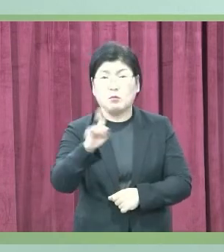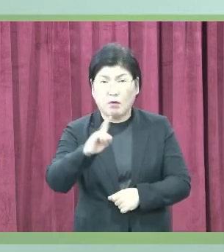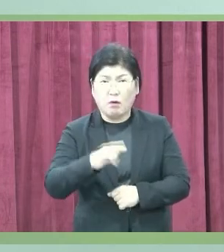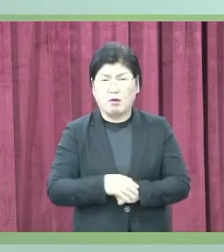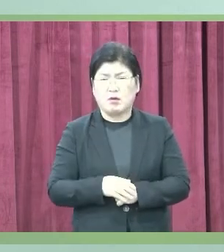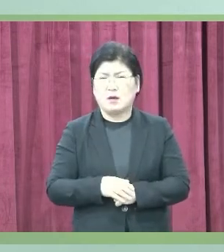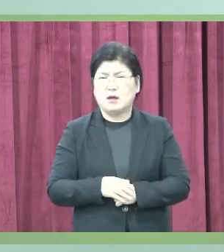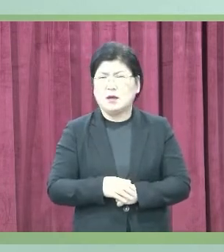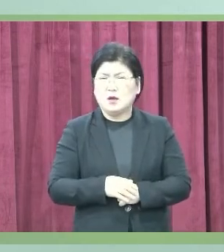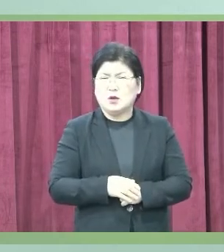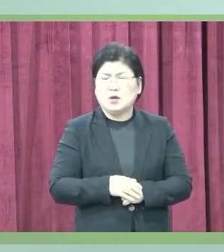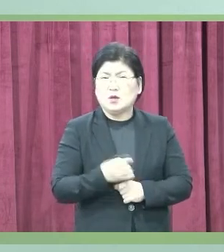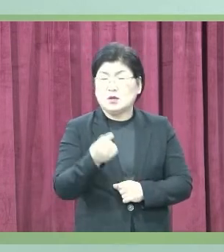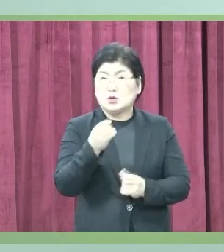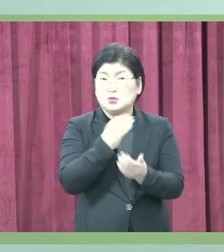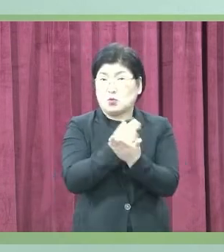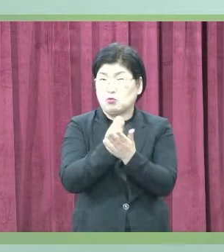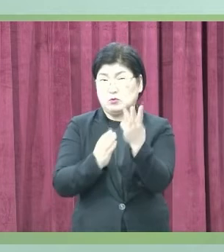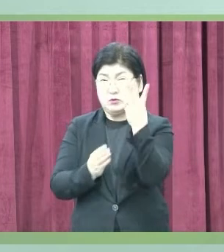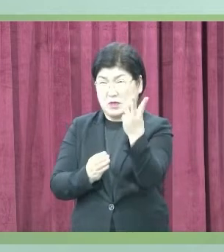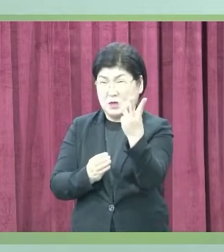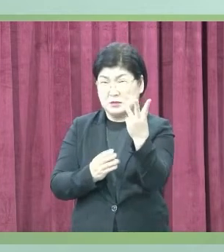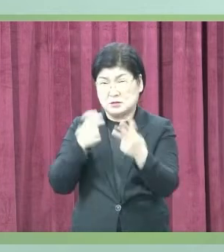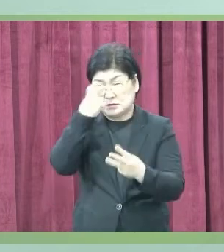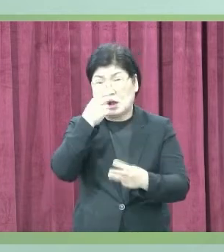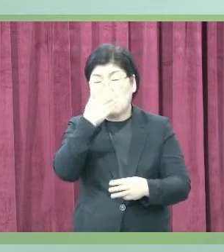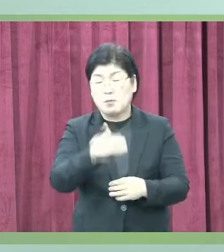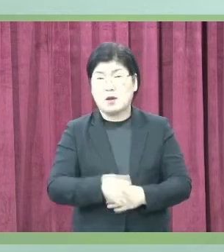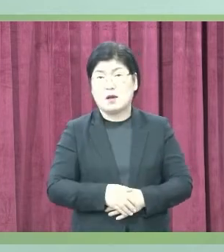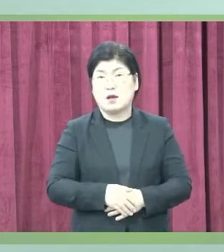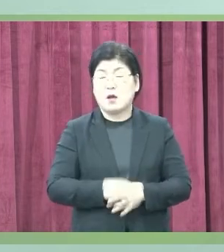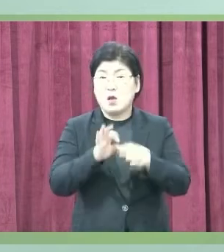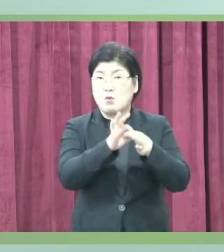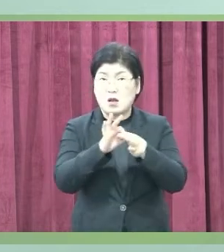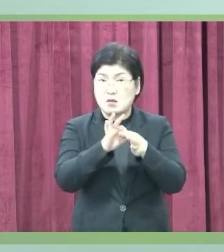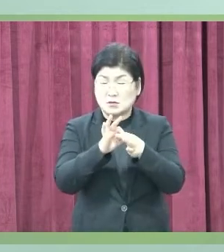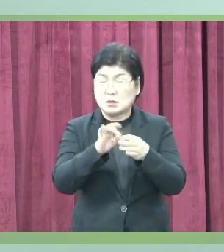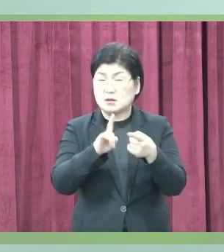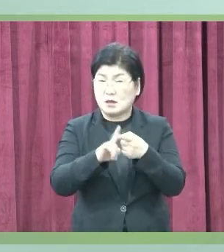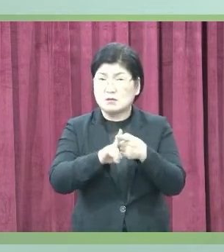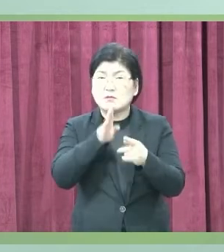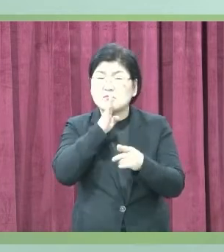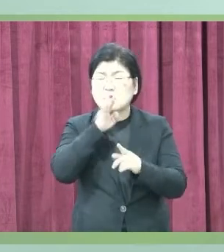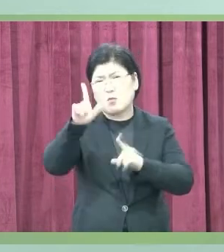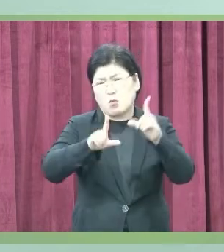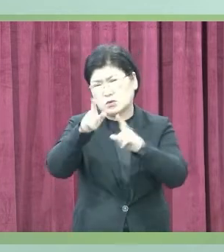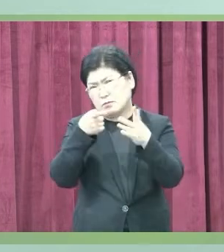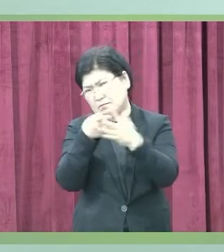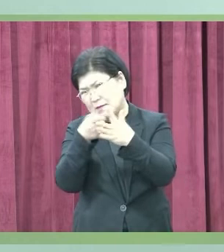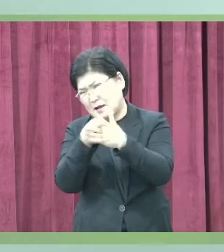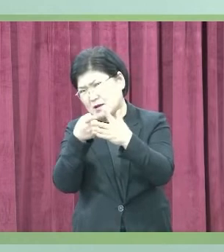소인 요인, 가능 요인, 필요 요인을 저희가 살펴보고 해당되는 변수를 실태조사에서 분석을